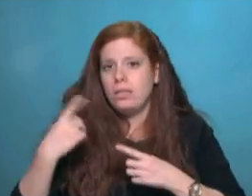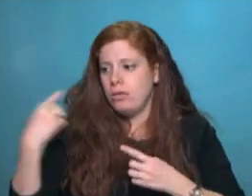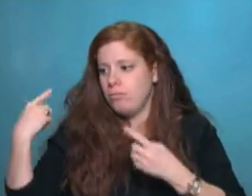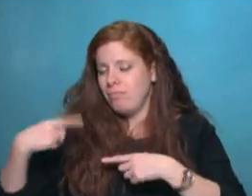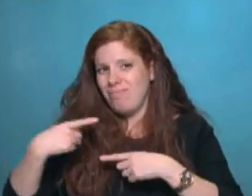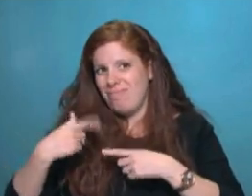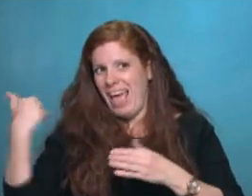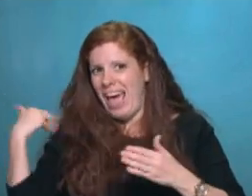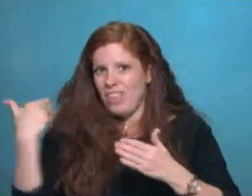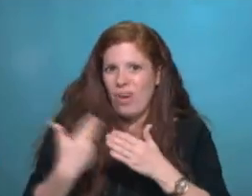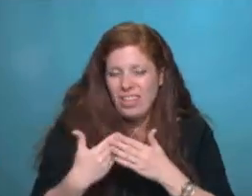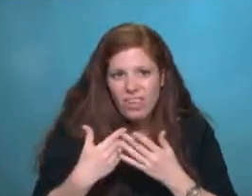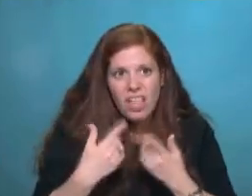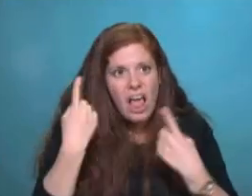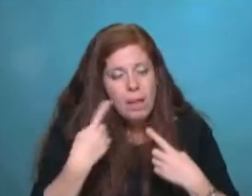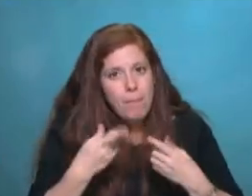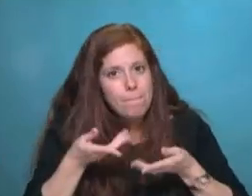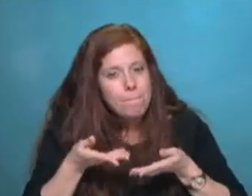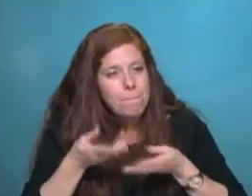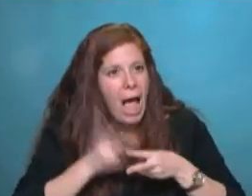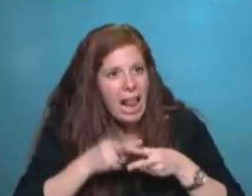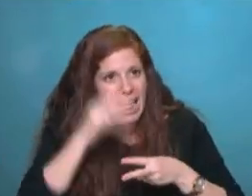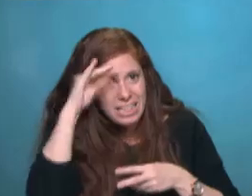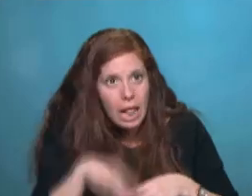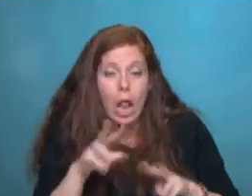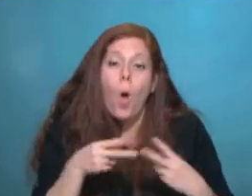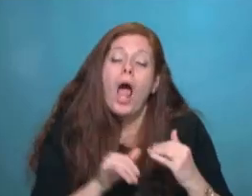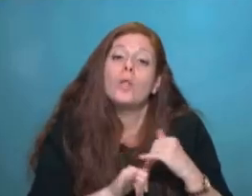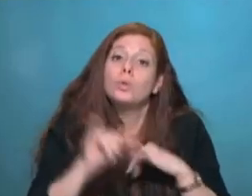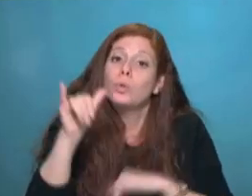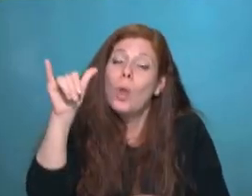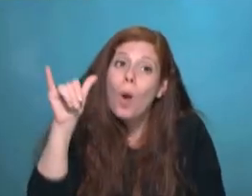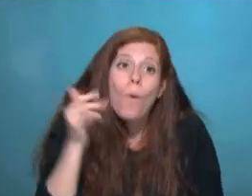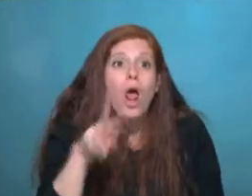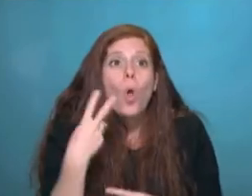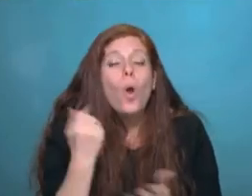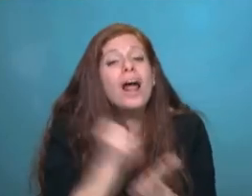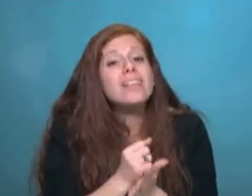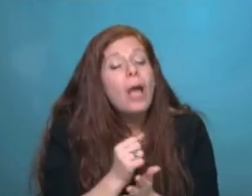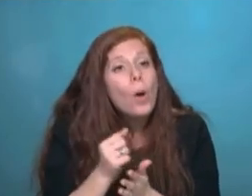ילד על לוי. אני לא יכולה לעשות את זה לחול, אני לא יכולה להוציא לו את הדרכון.